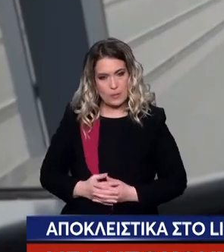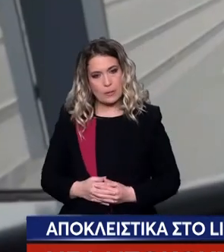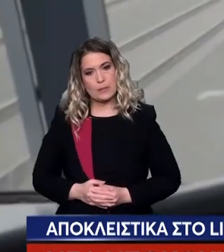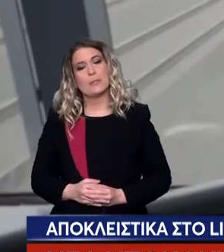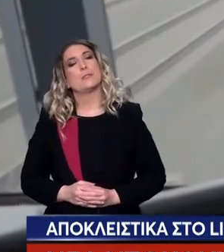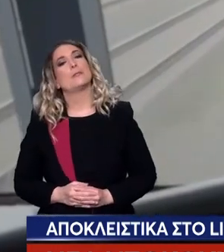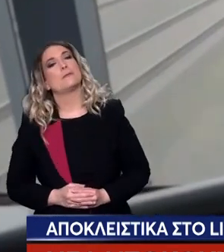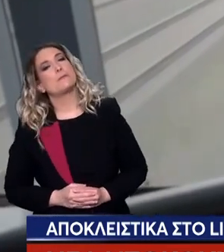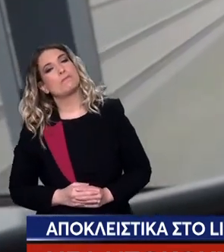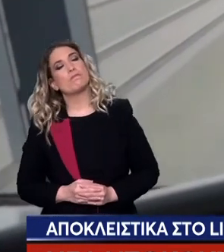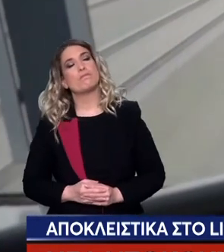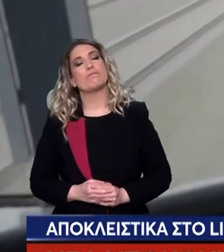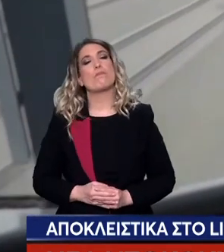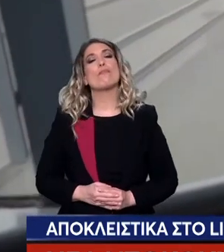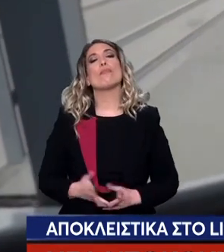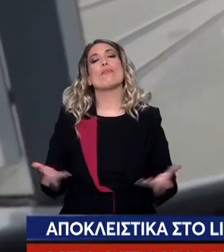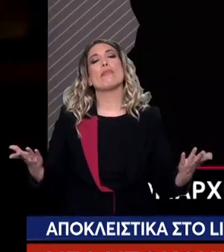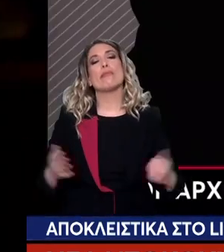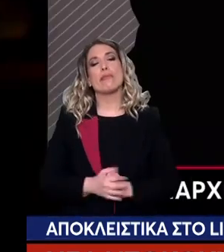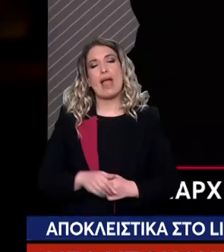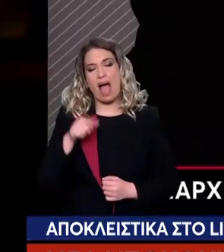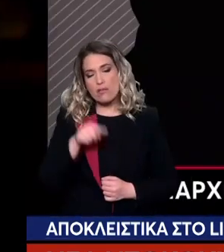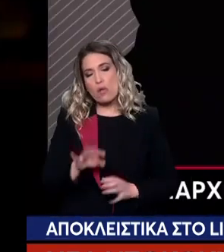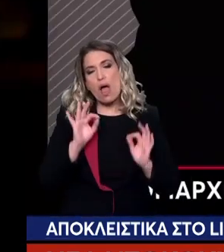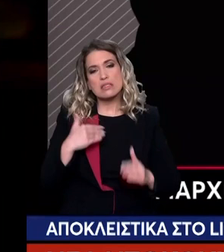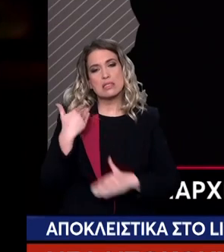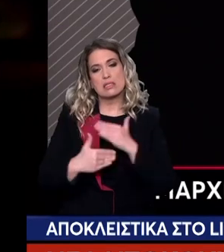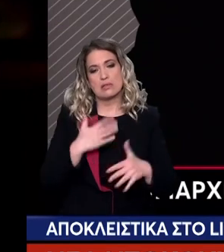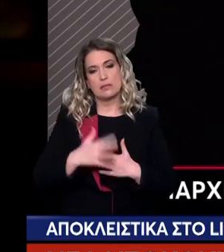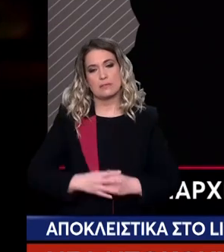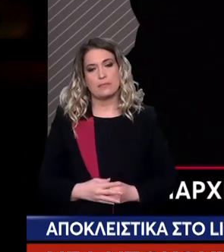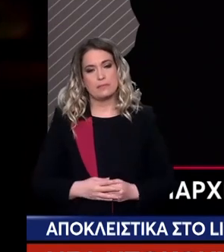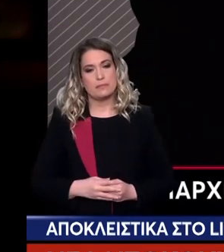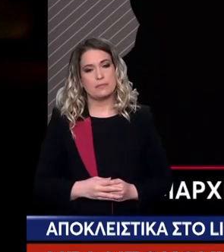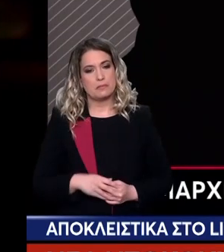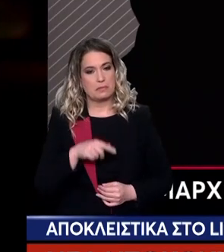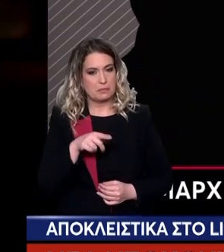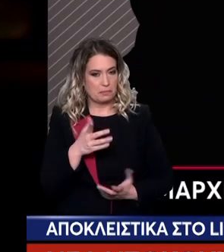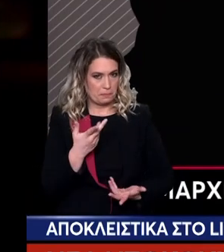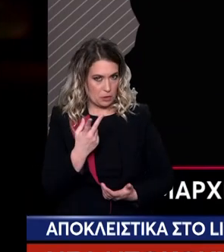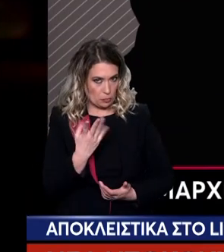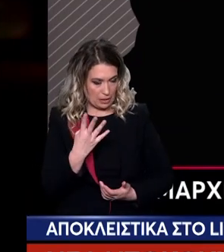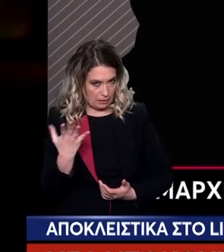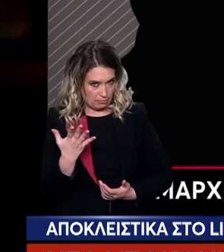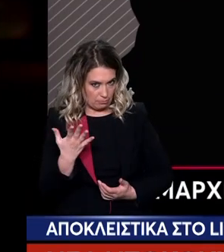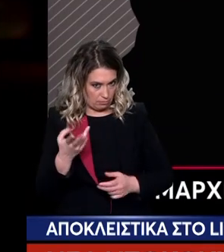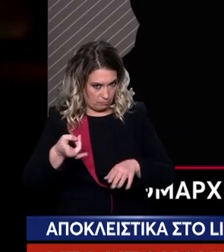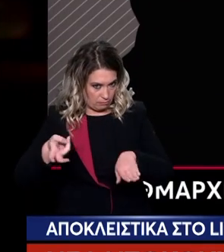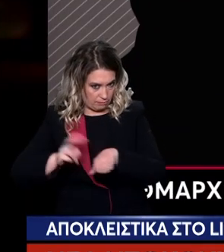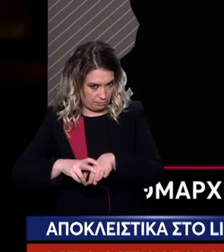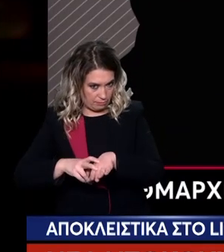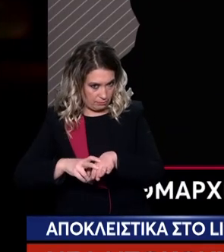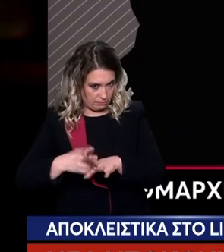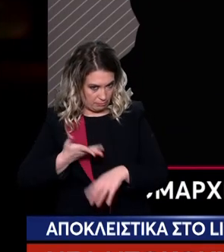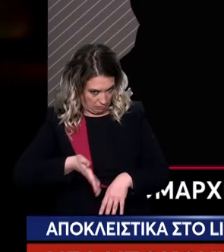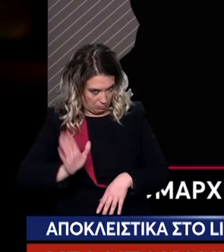επειδή προφανώς έτσι είχαν συ θ να δουλεύουν για χρόνια θα πάει το 2594 με λεωφορεία ε έγινε το διώχνω κατευθείαν τώρα